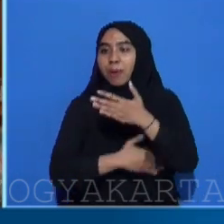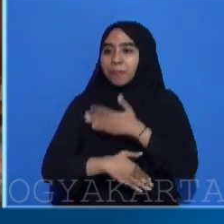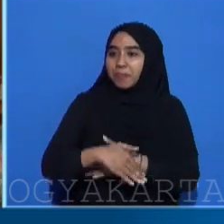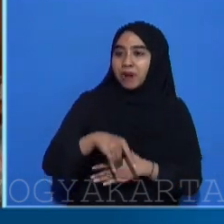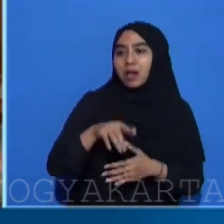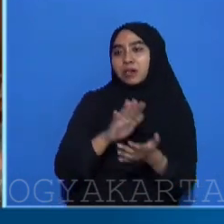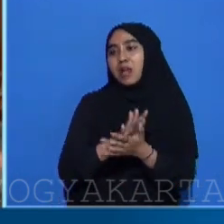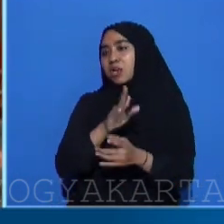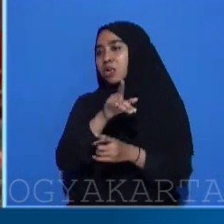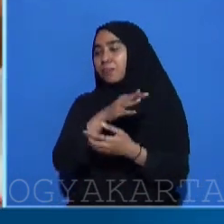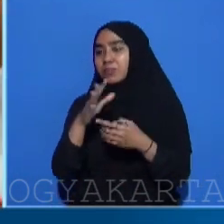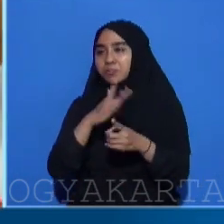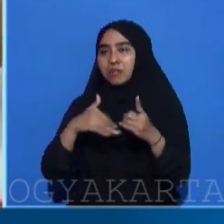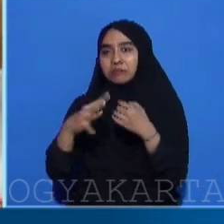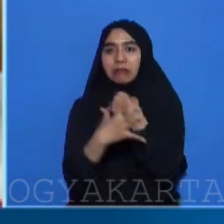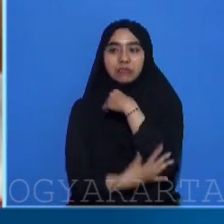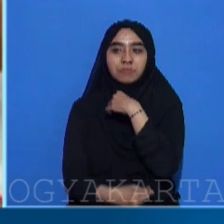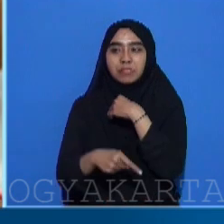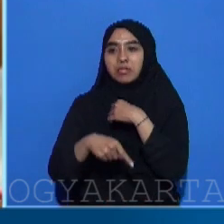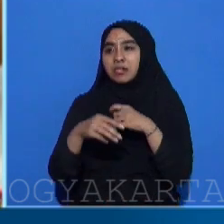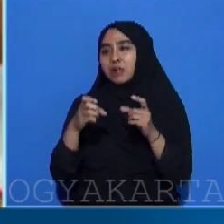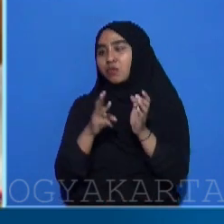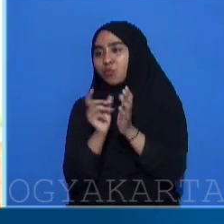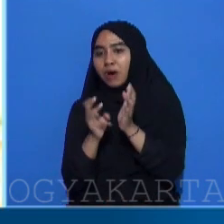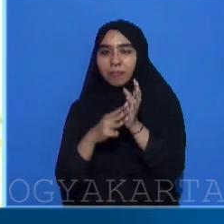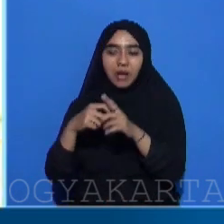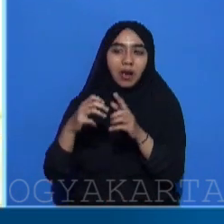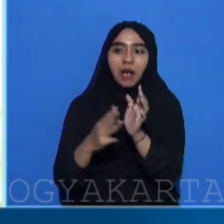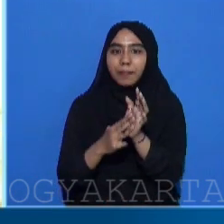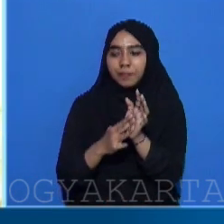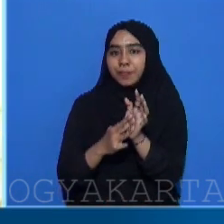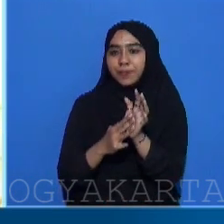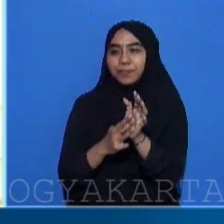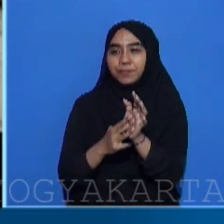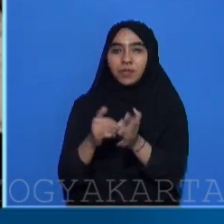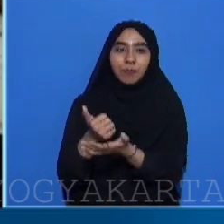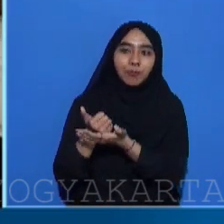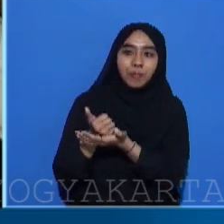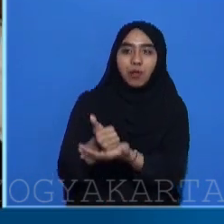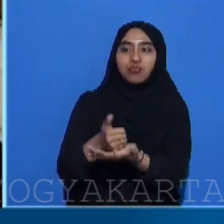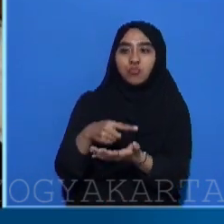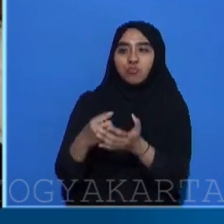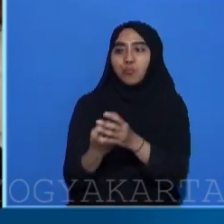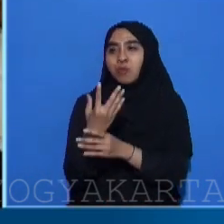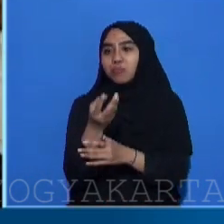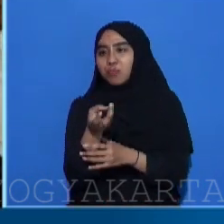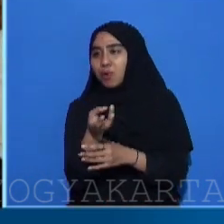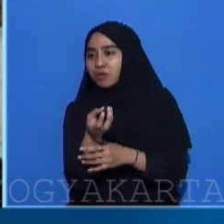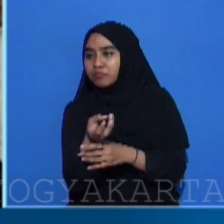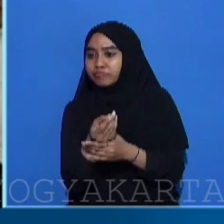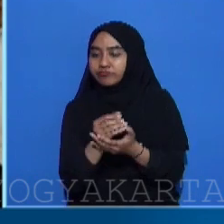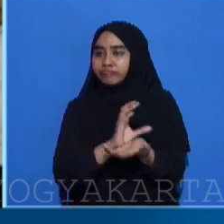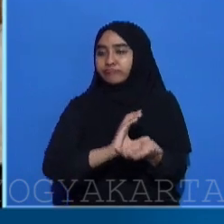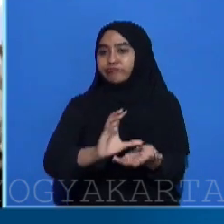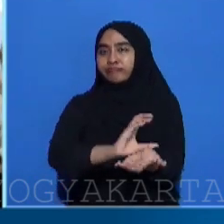miskin UMKM lembaga sosial berupa bantuan bibit pohon yang dikelola oleh dinas lingkungan hidup Sleman ketua forum tjsp